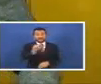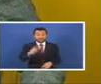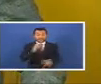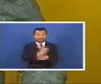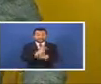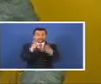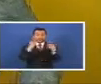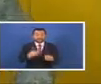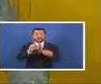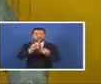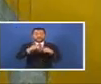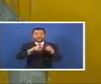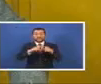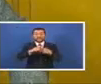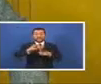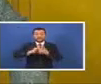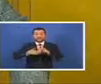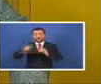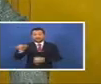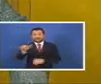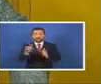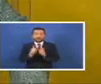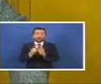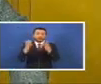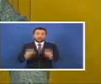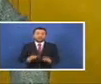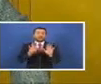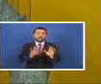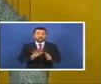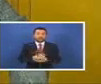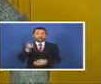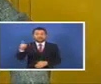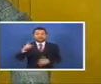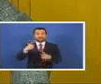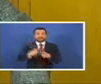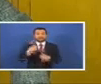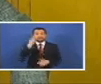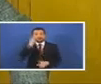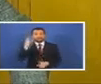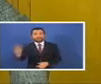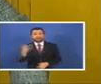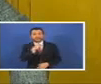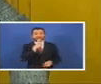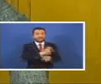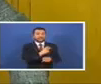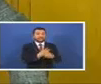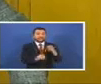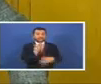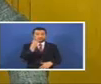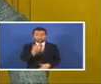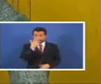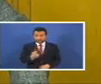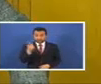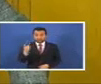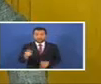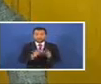tehdit eden çete yapılarının yanında tutuluyor. Yani canlarına dönük bir tehdit gelişmesini mi